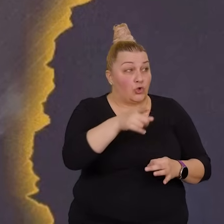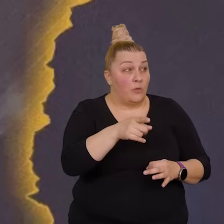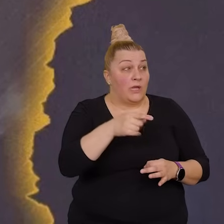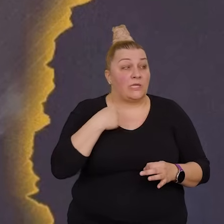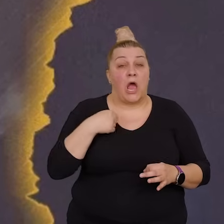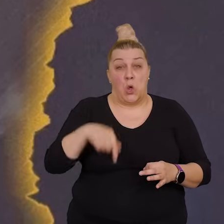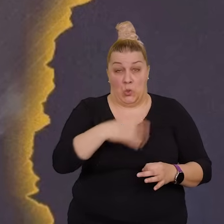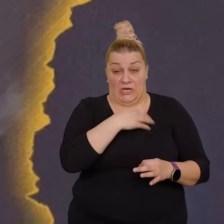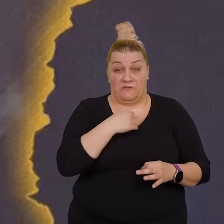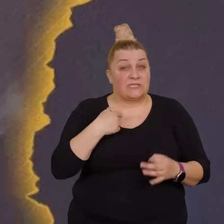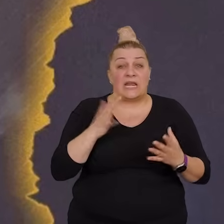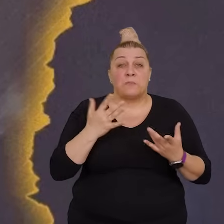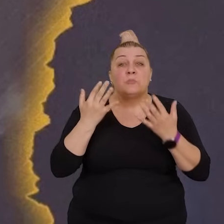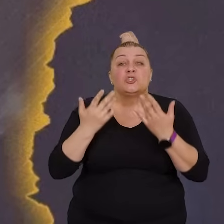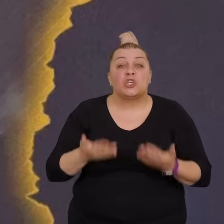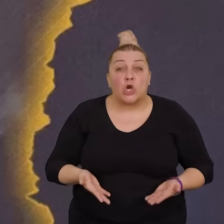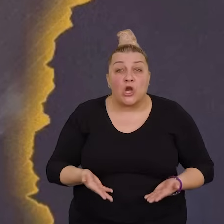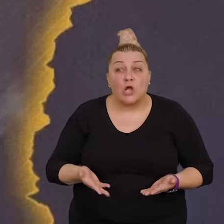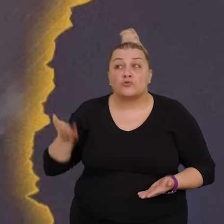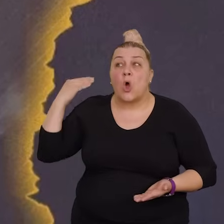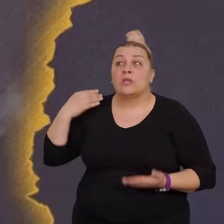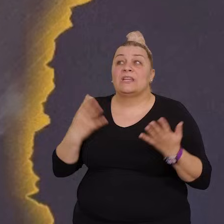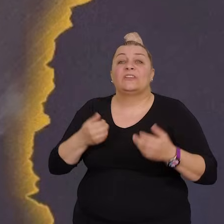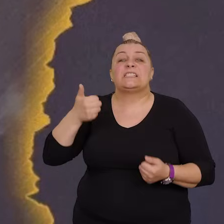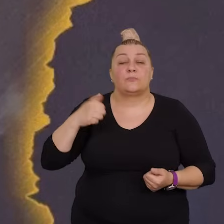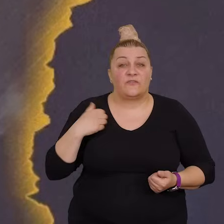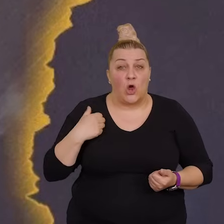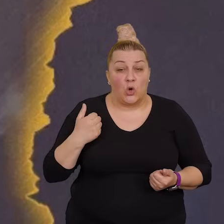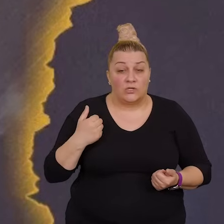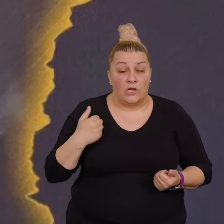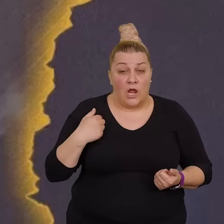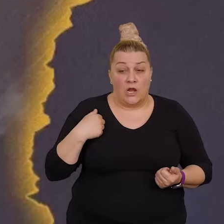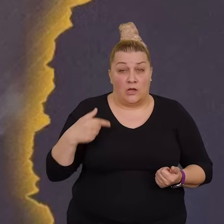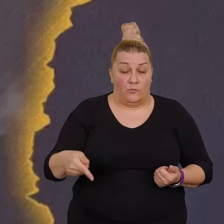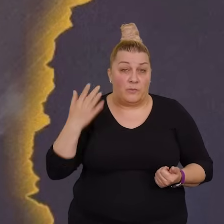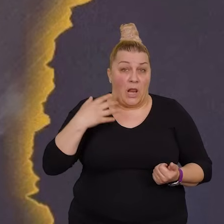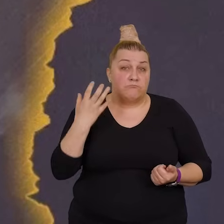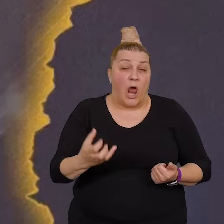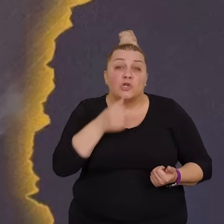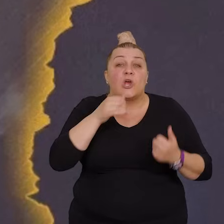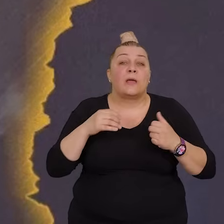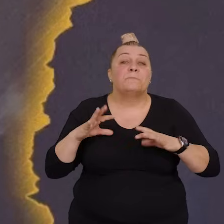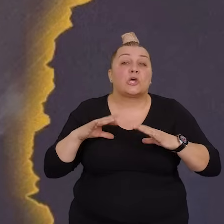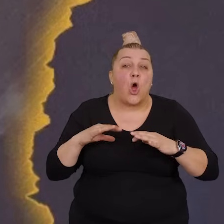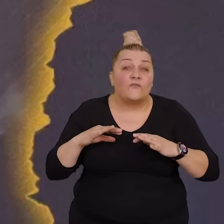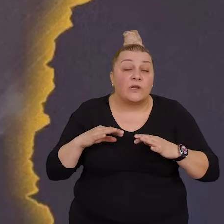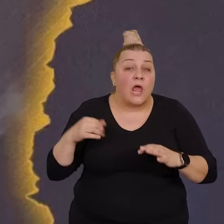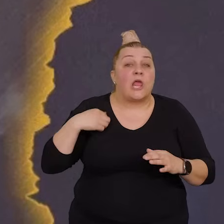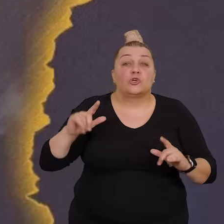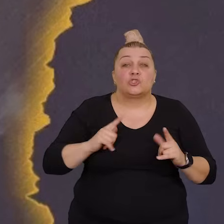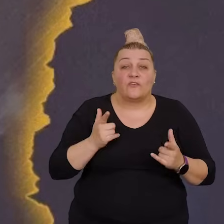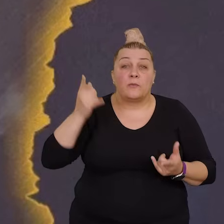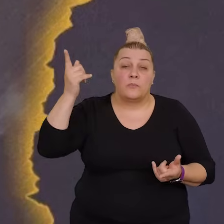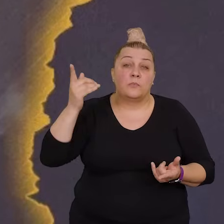od 1991. godine. Ja ovdje nikada osim svoje plaće i sada penzije nisam dobio. Živim od onoga što